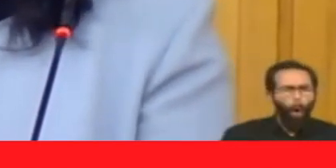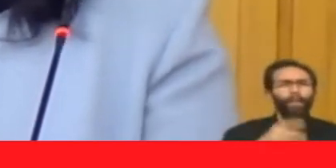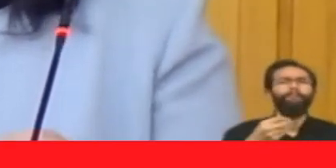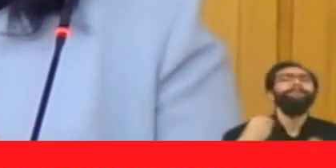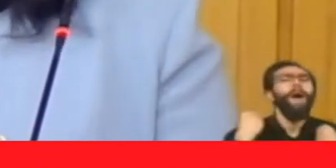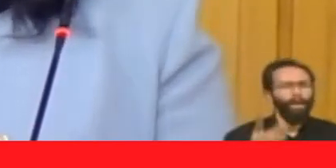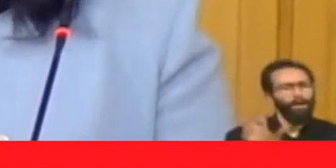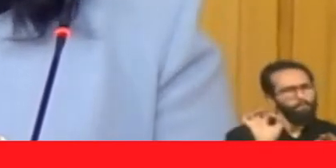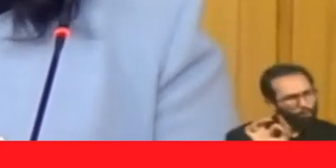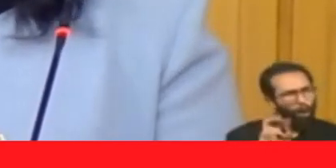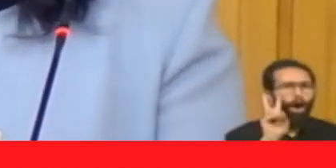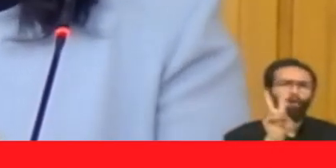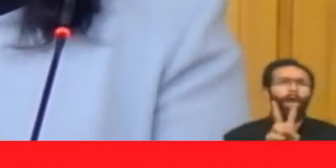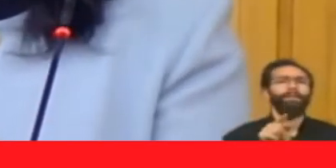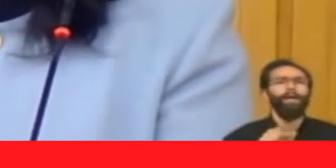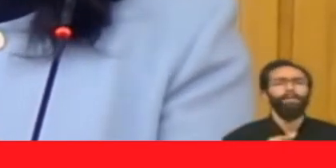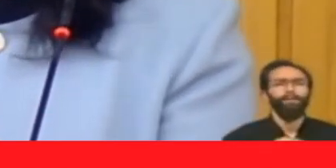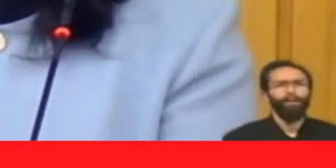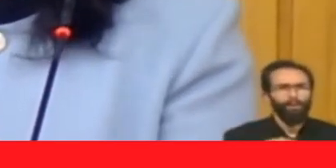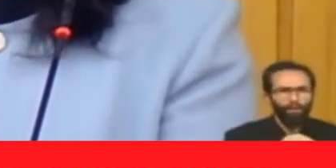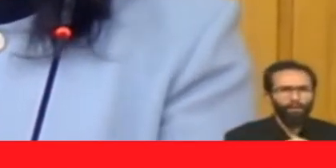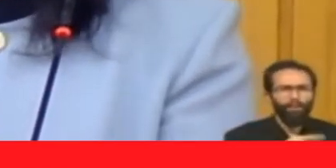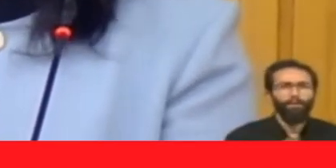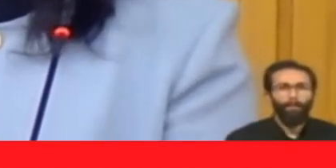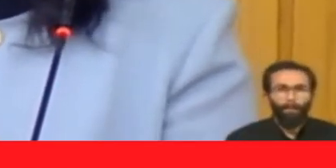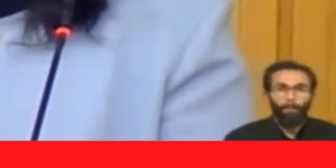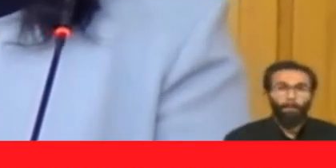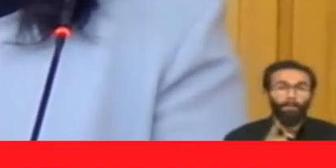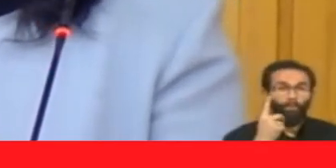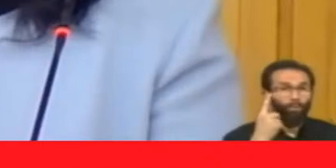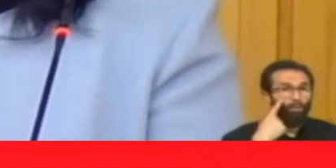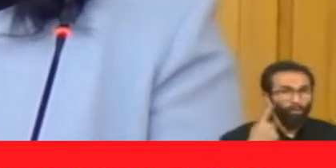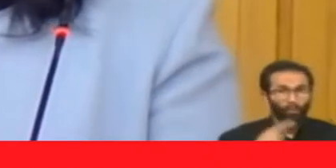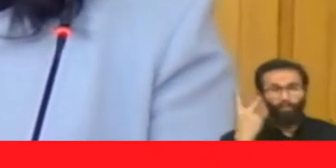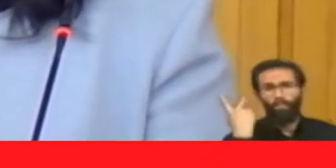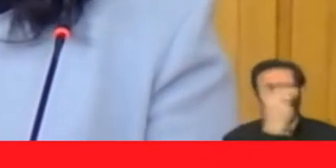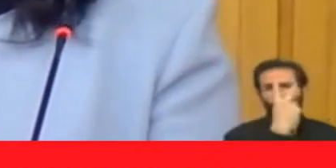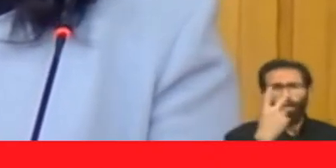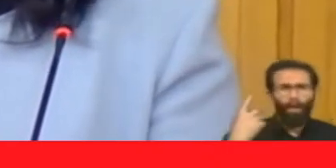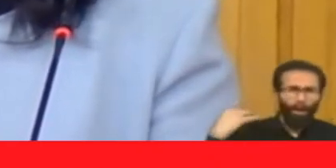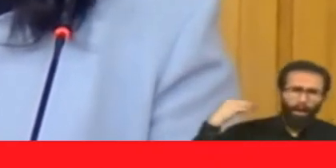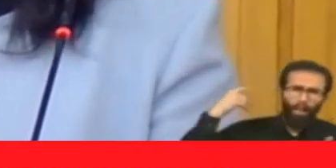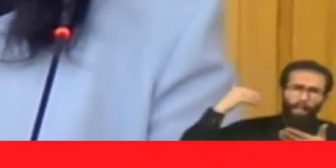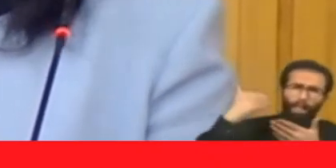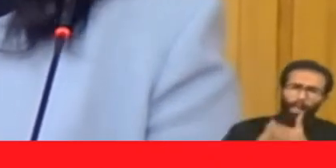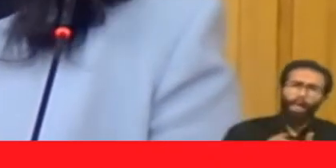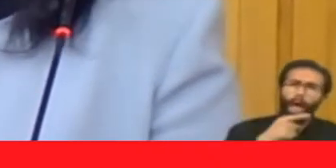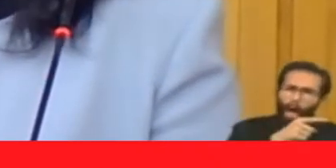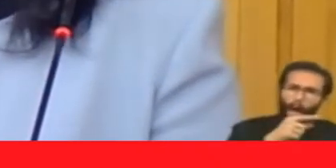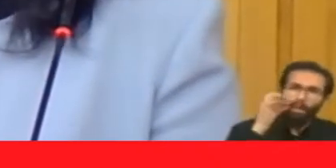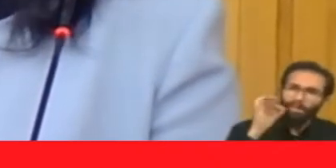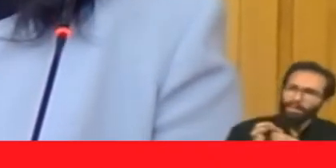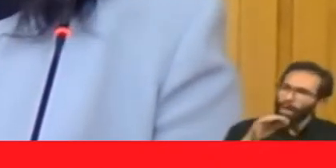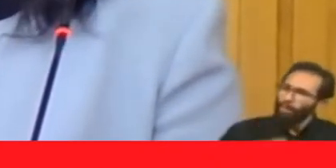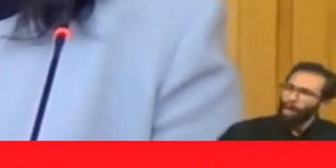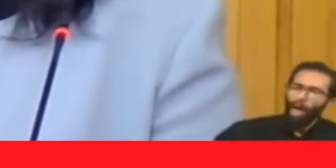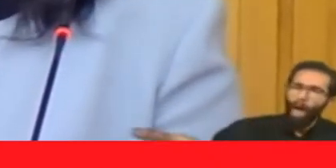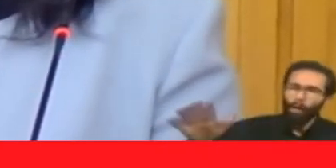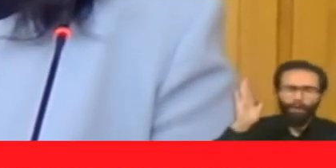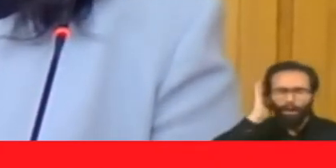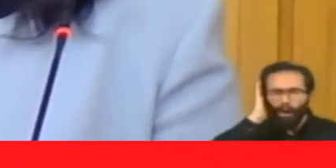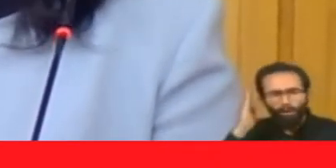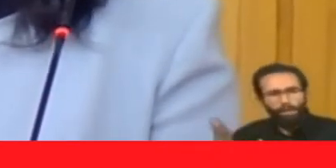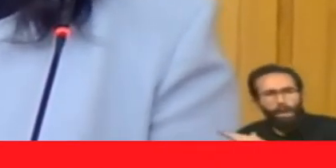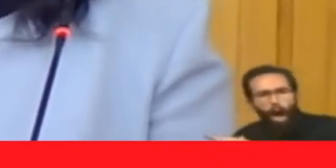boyunca sayenizde insanların yastık altında bir birikiminin hiç olmadığını bilmiyor